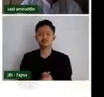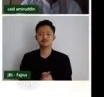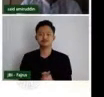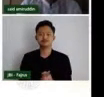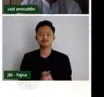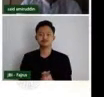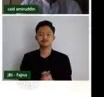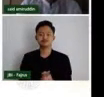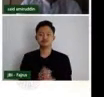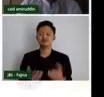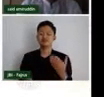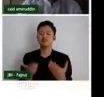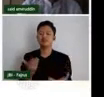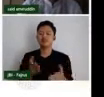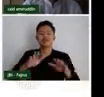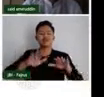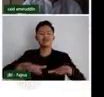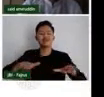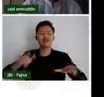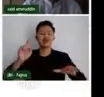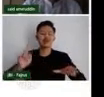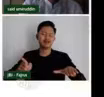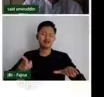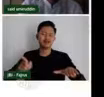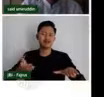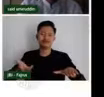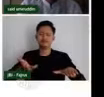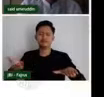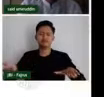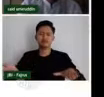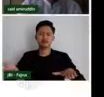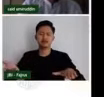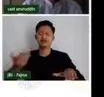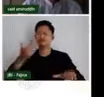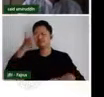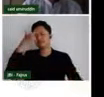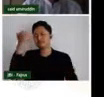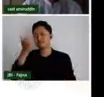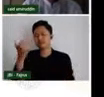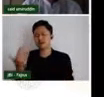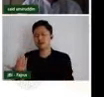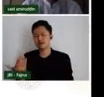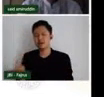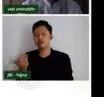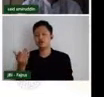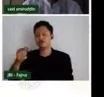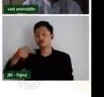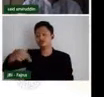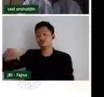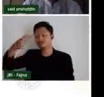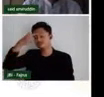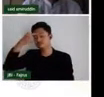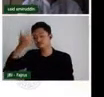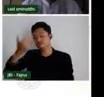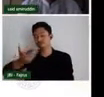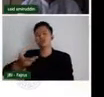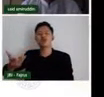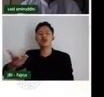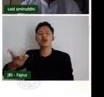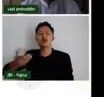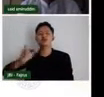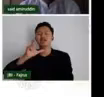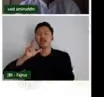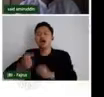yang mungkin mereka itu bakatnya itu memang menulis, jadi mereka bisa menyampaikan itu melalui